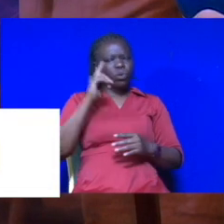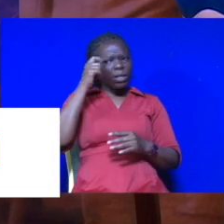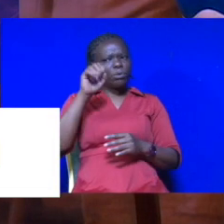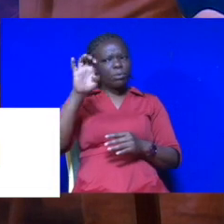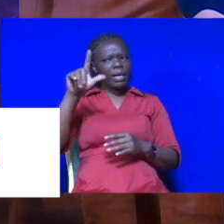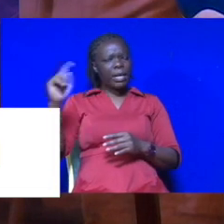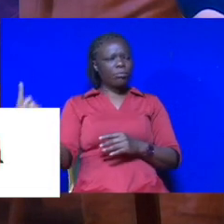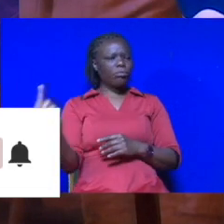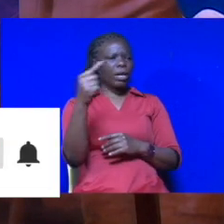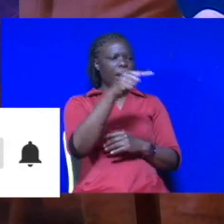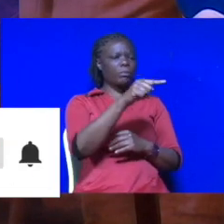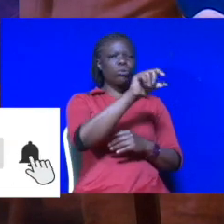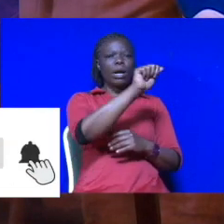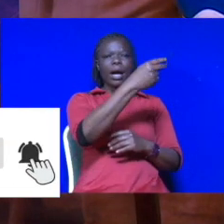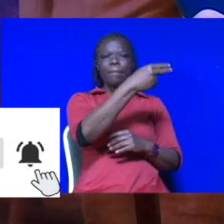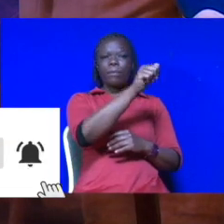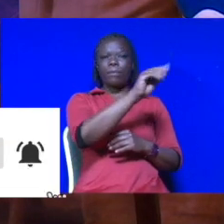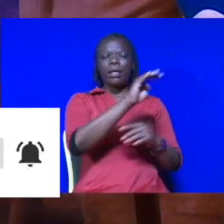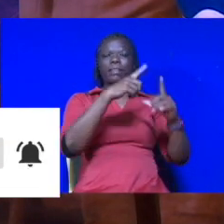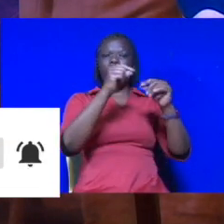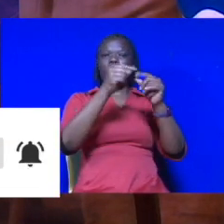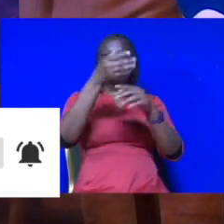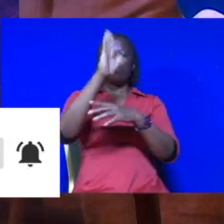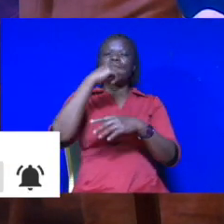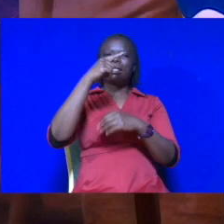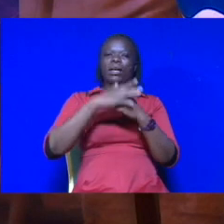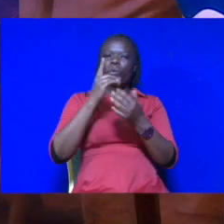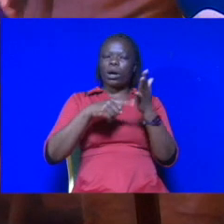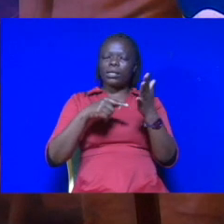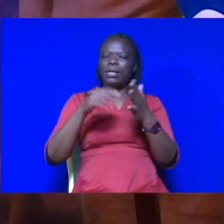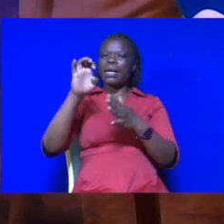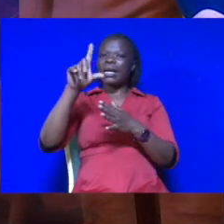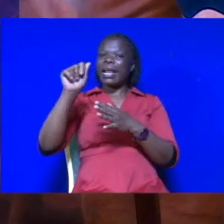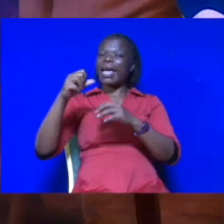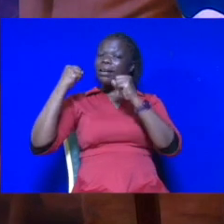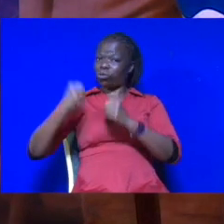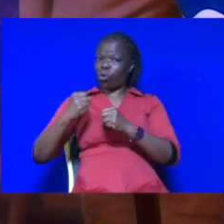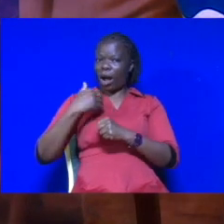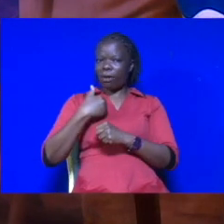ataenda? Neno la Mungu linasema alikuwa shujaa. Aliondoka,